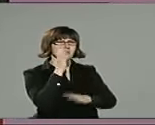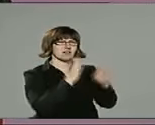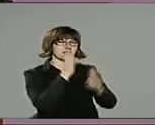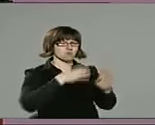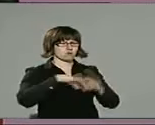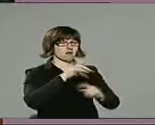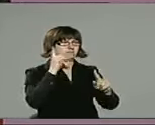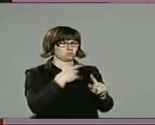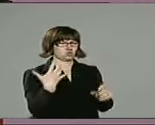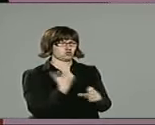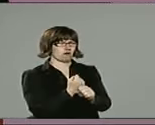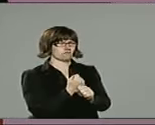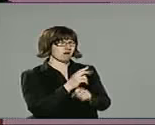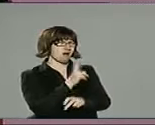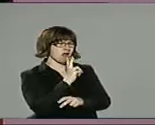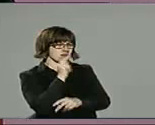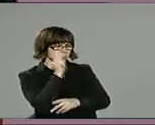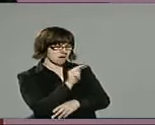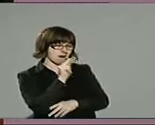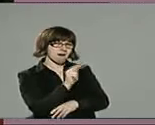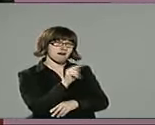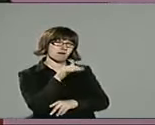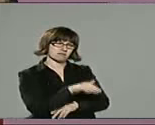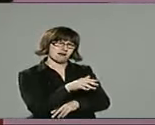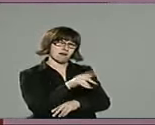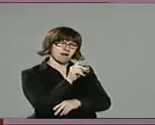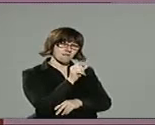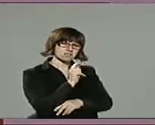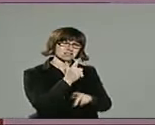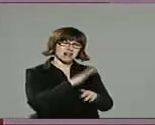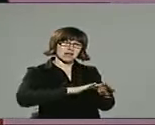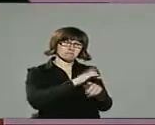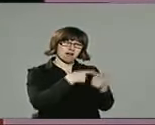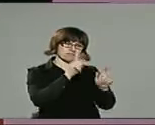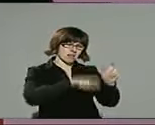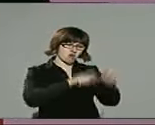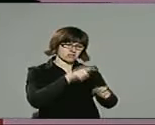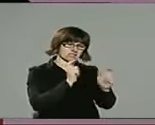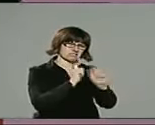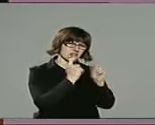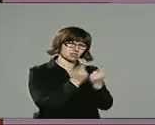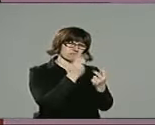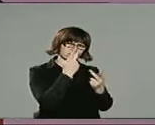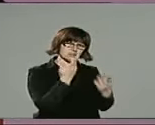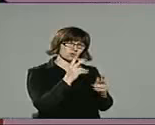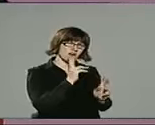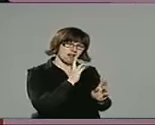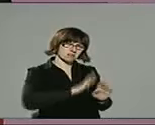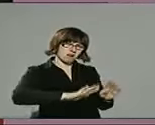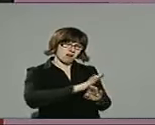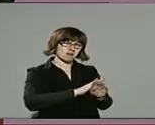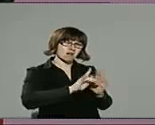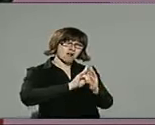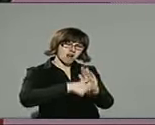und Sozialdemokraten immer am besten können. Einen Blick zu haben für das Leben anderer in der Gesellschaft. Für den Alltag, für